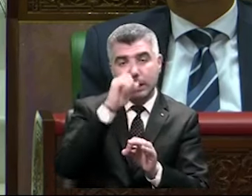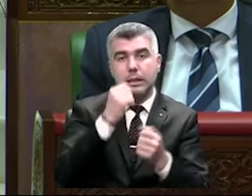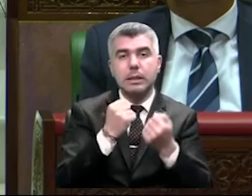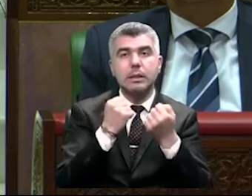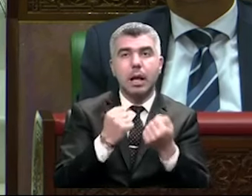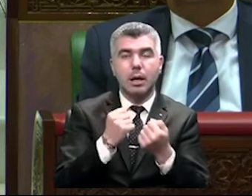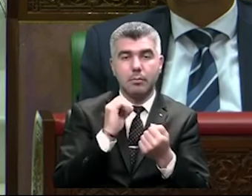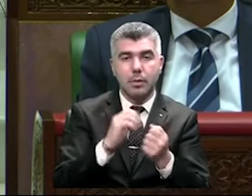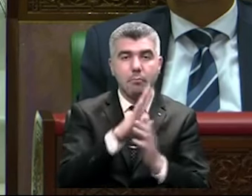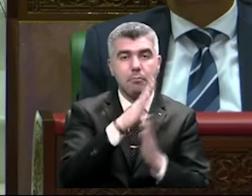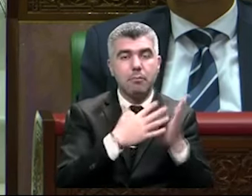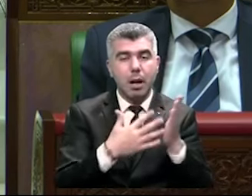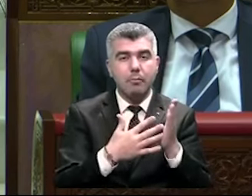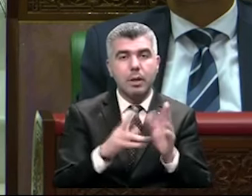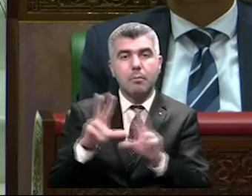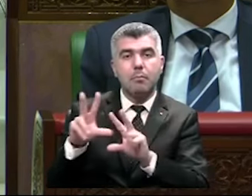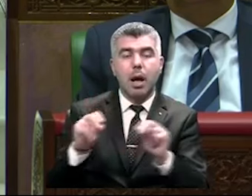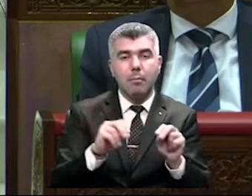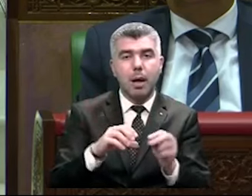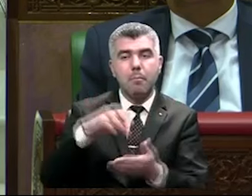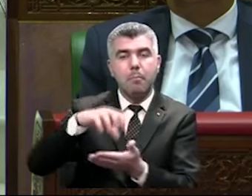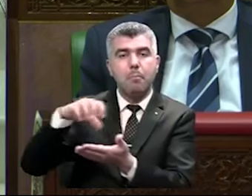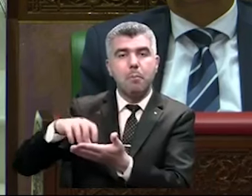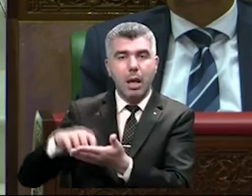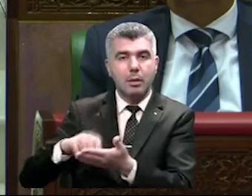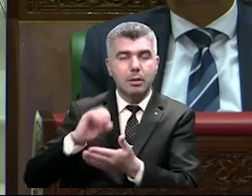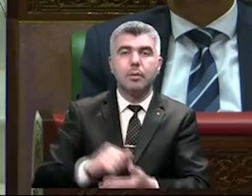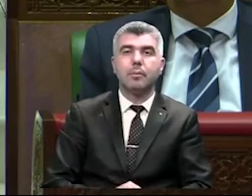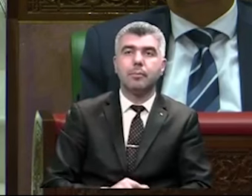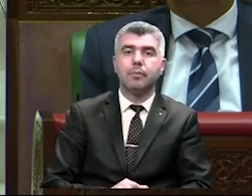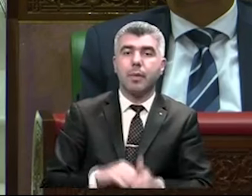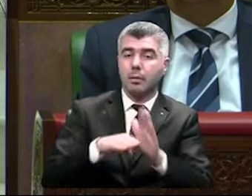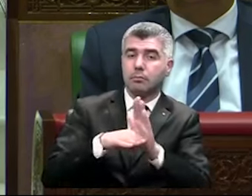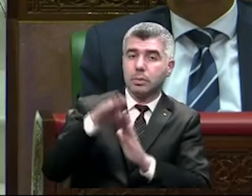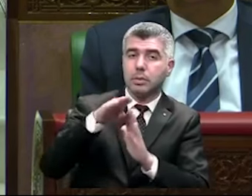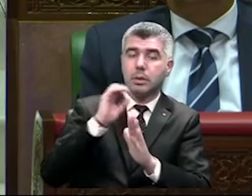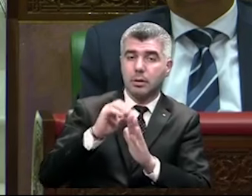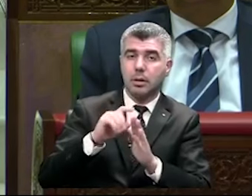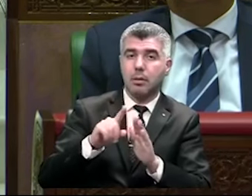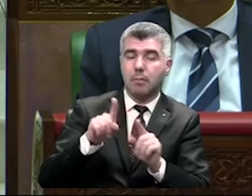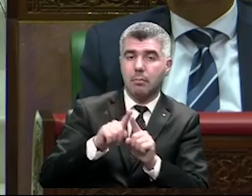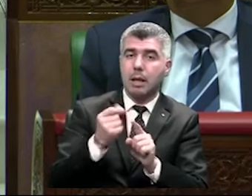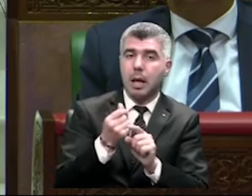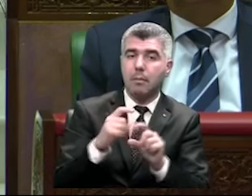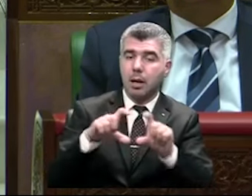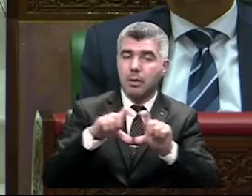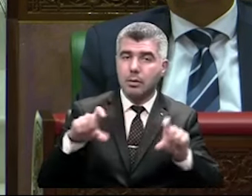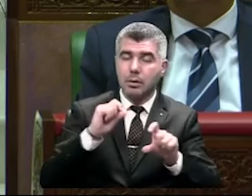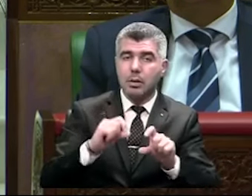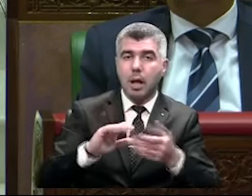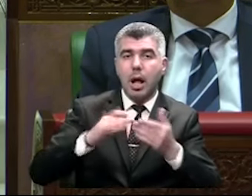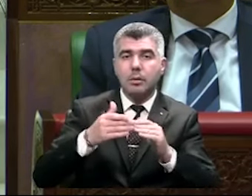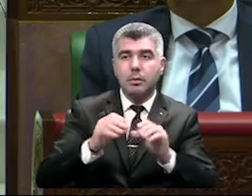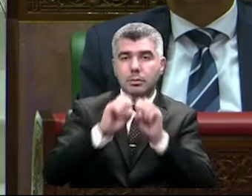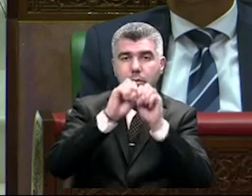لهذا المخطط كما وقع ببعض البلدان الاخرى ارتفاع اثمنه التذاكر الداخليه كذلك محدوديه الرقمنه على